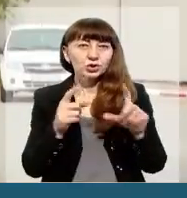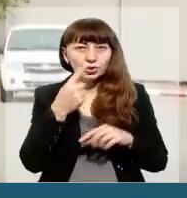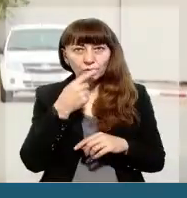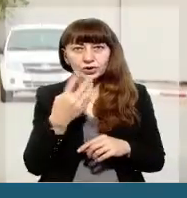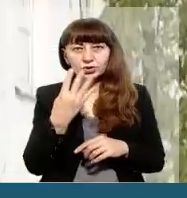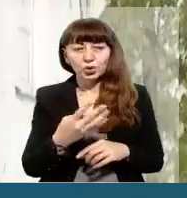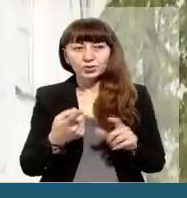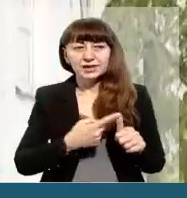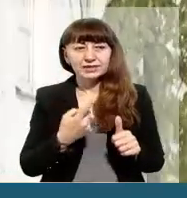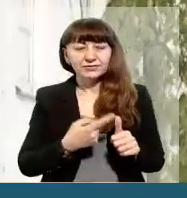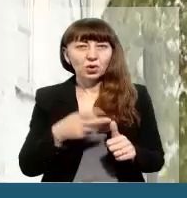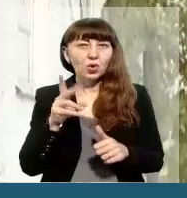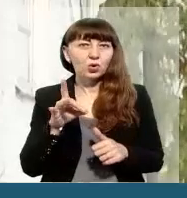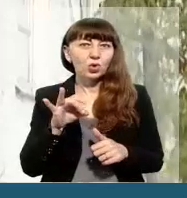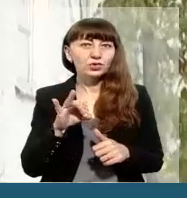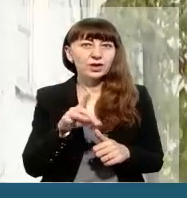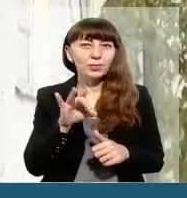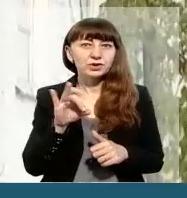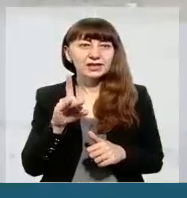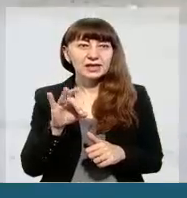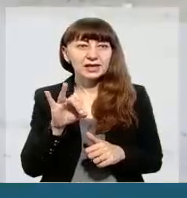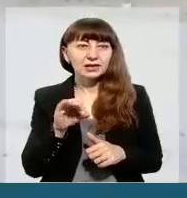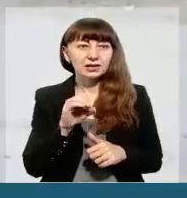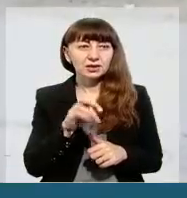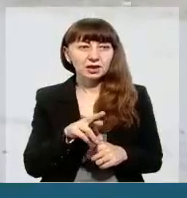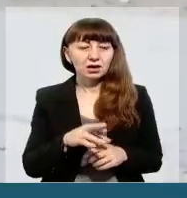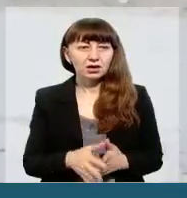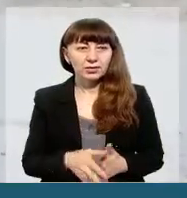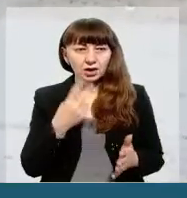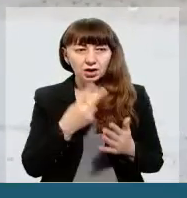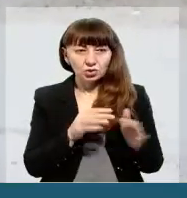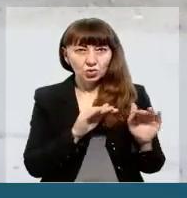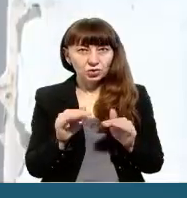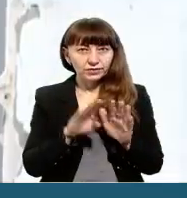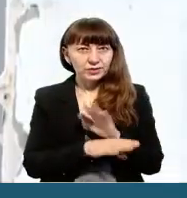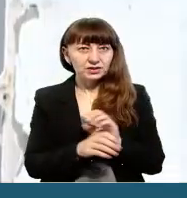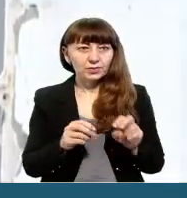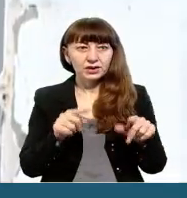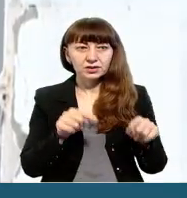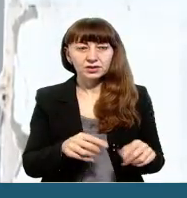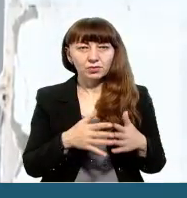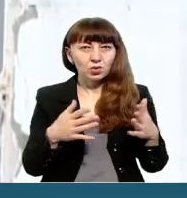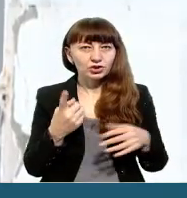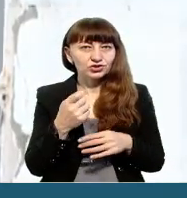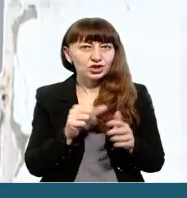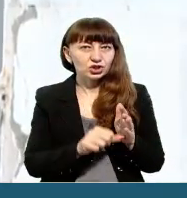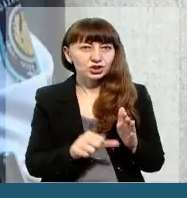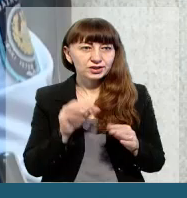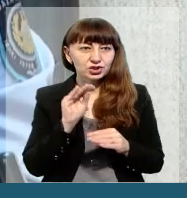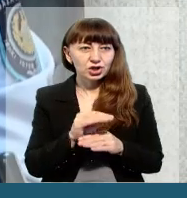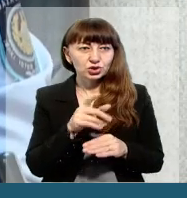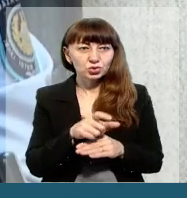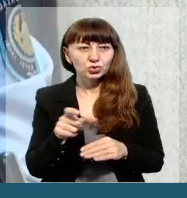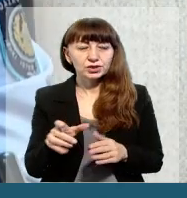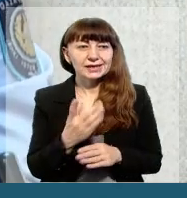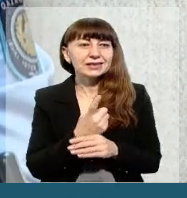раньше называлось колонией-поселение. Теперь это учреждение именуется как с минимальным уровнем безопасности. Сейчас здесь более 160 осужденных.